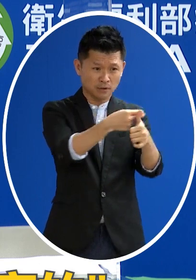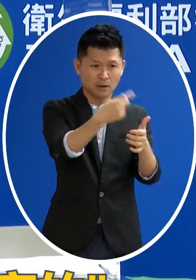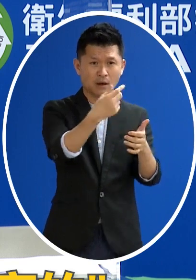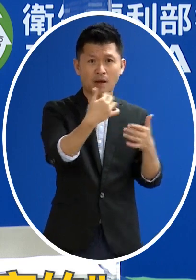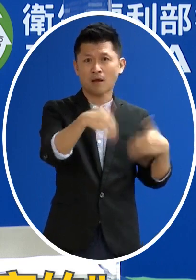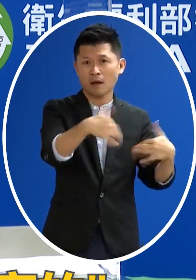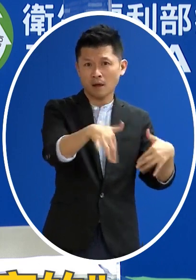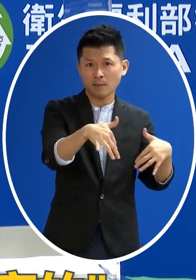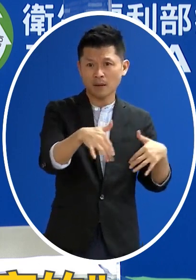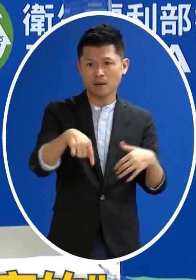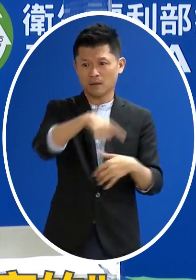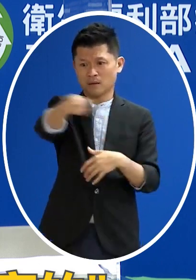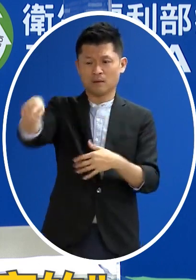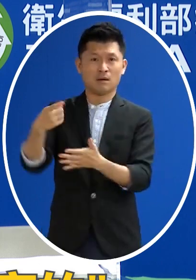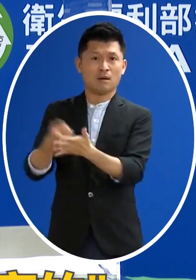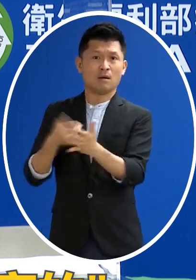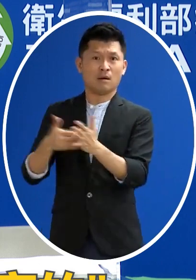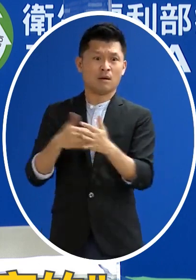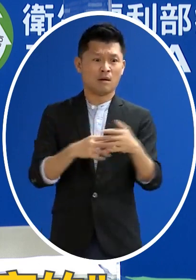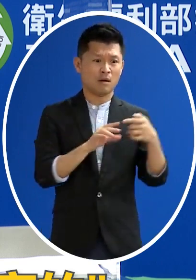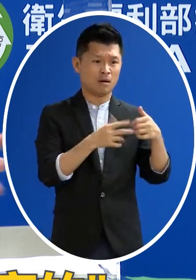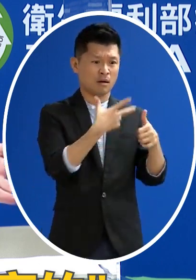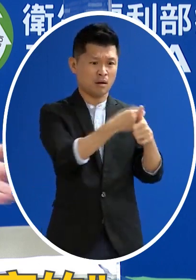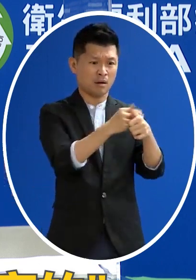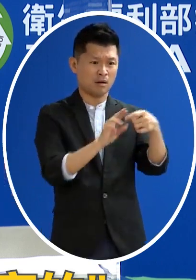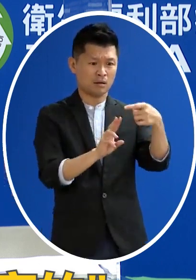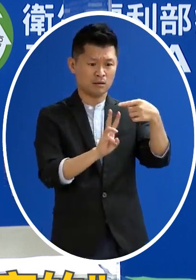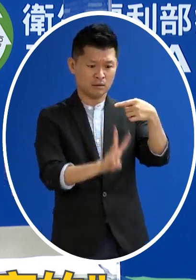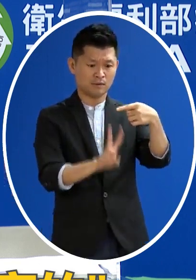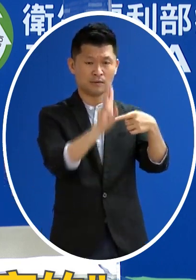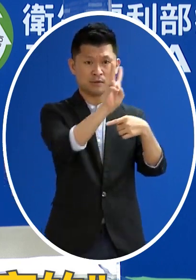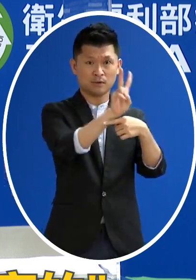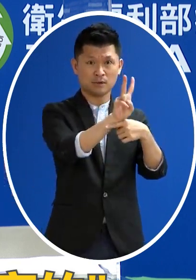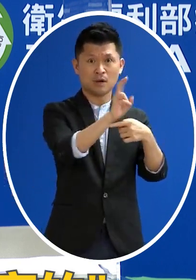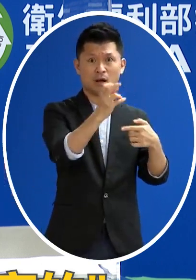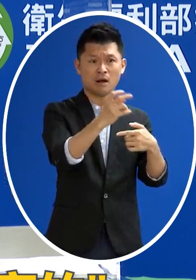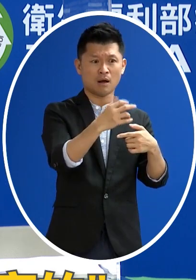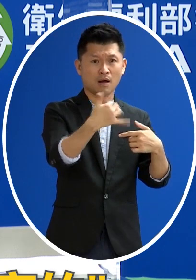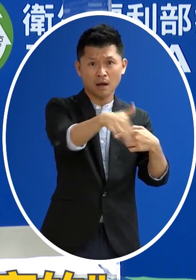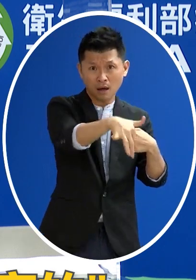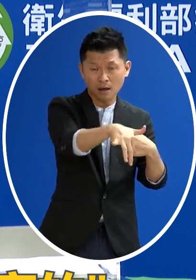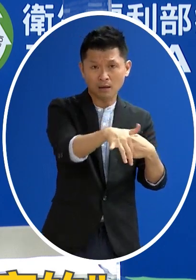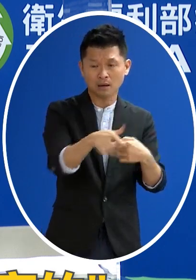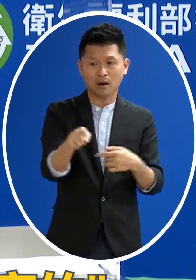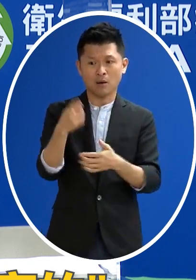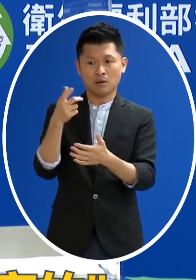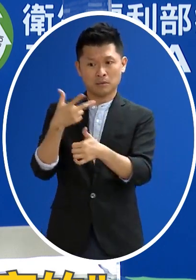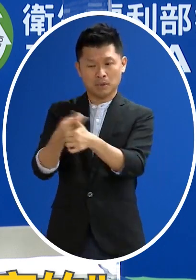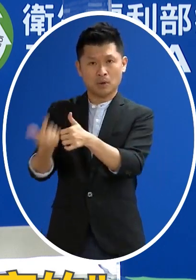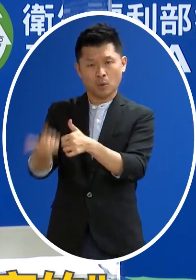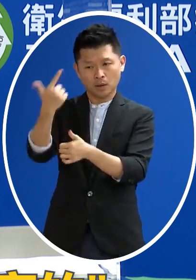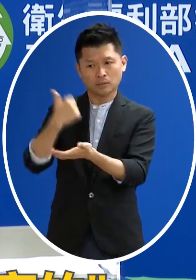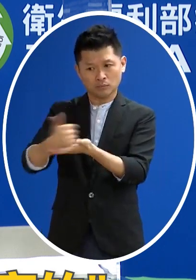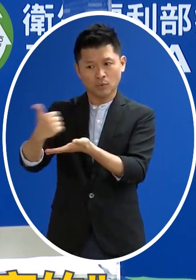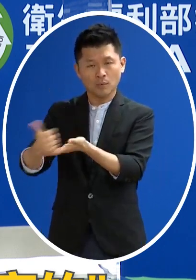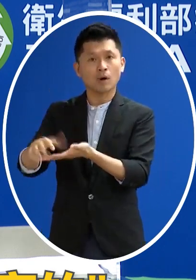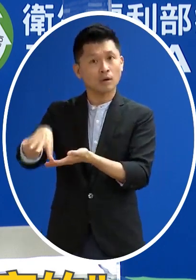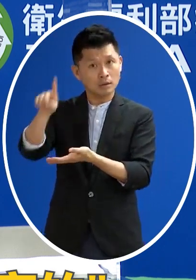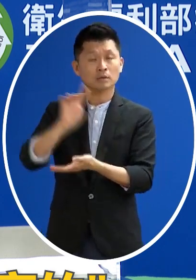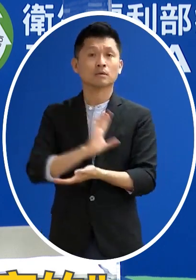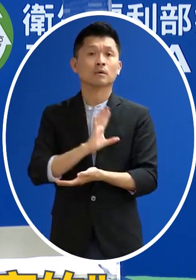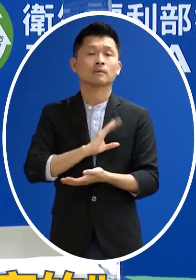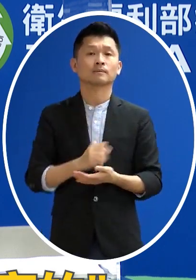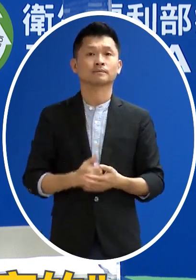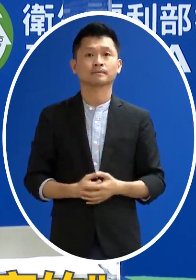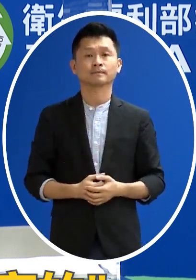打到，或者大家都已经打完，你连三分之二没有。那当然我们要配给施打效率比较高的。好，那不过在这种情况